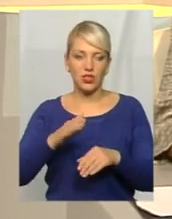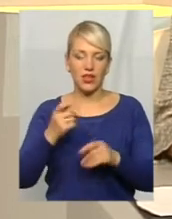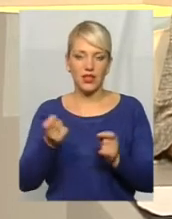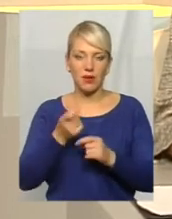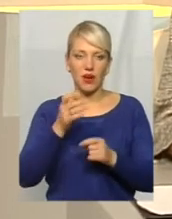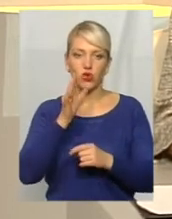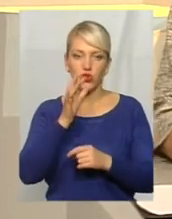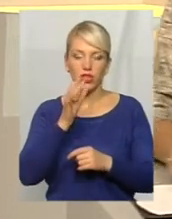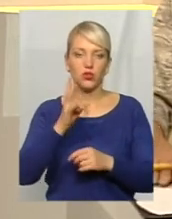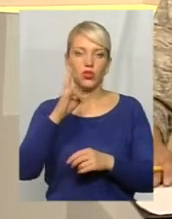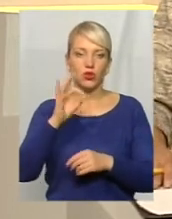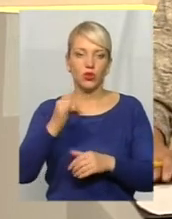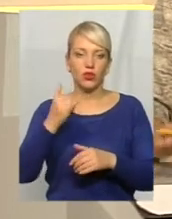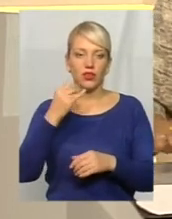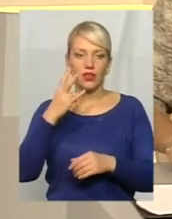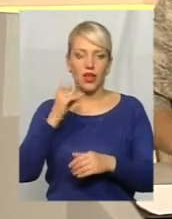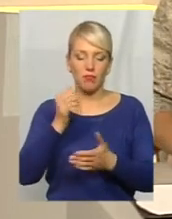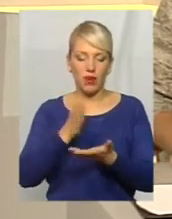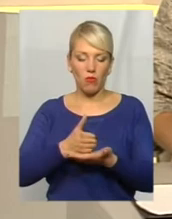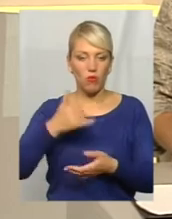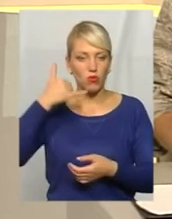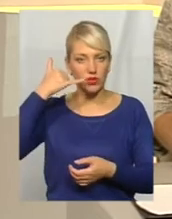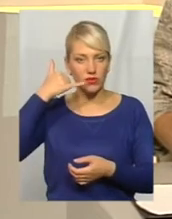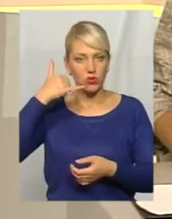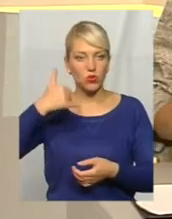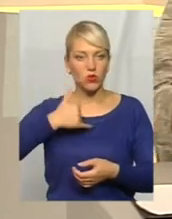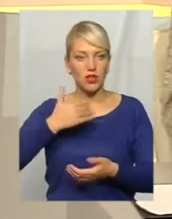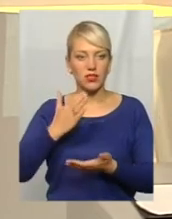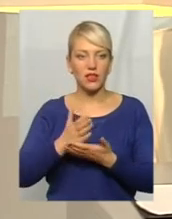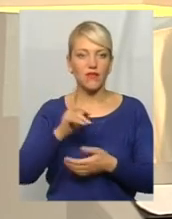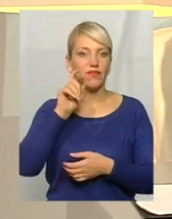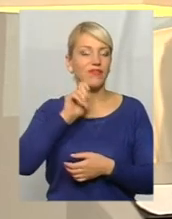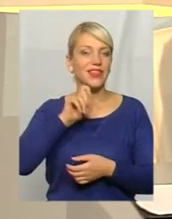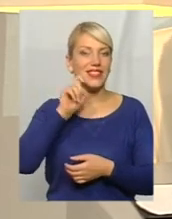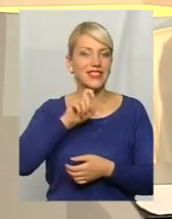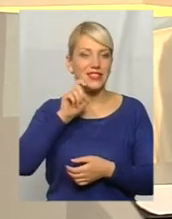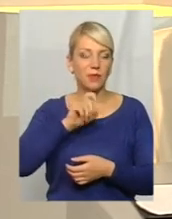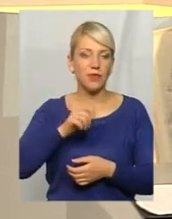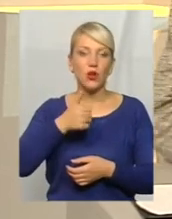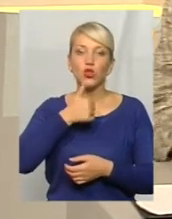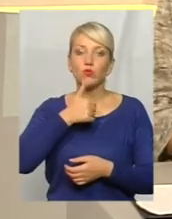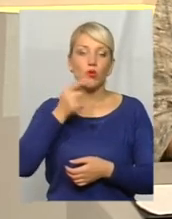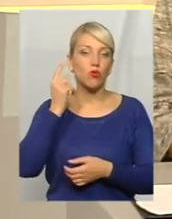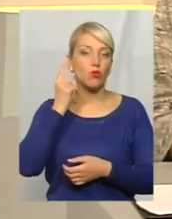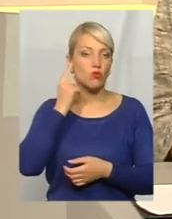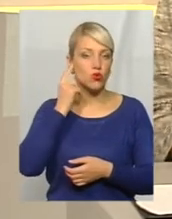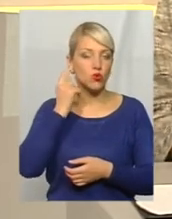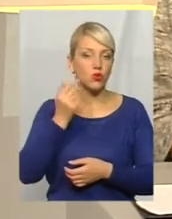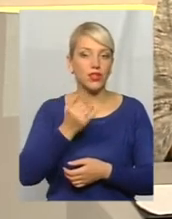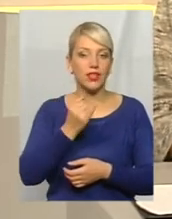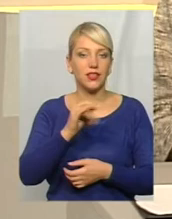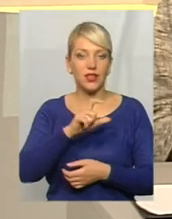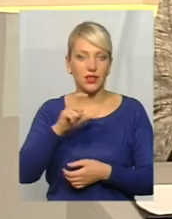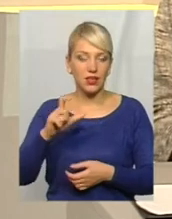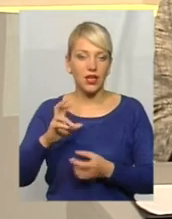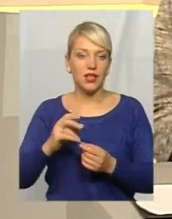але є на прямому зв'язку у нас Вінниця. Спробуємо почути їх, а